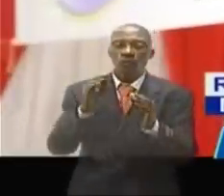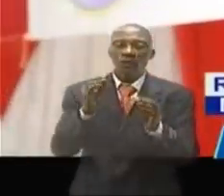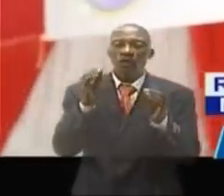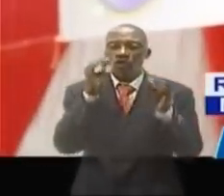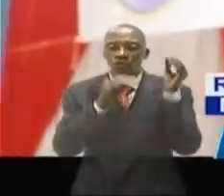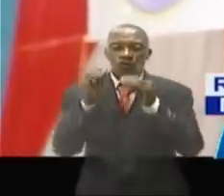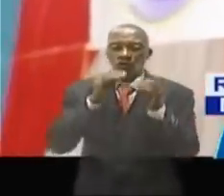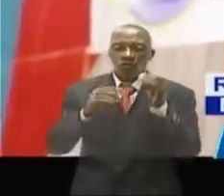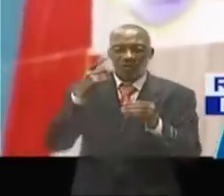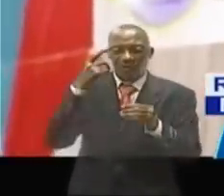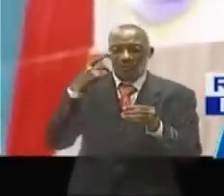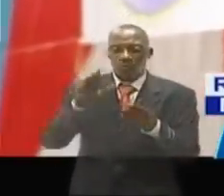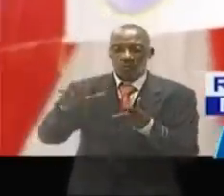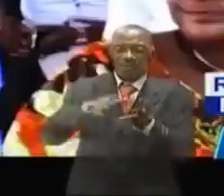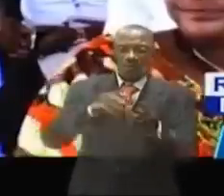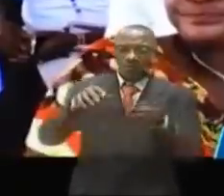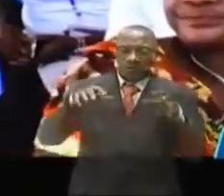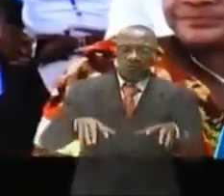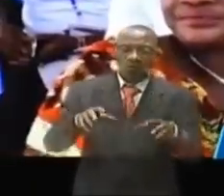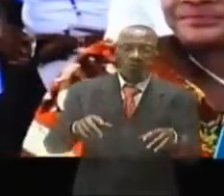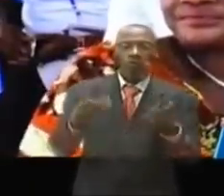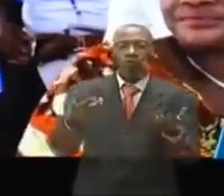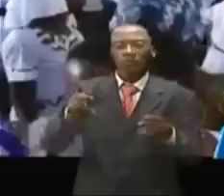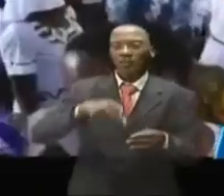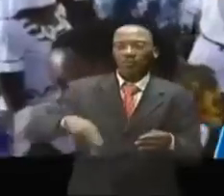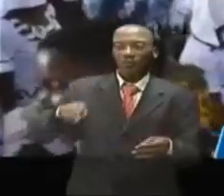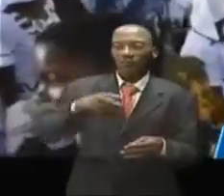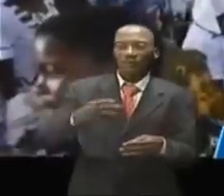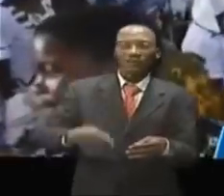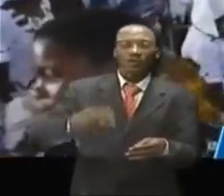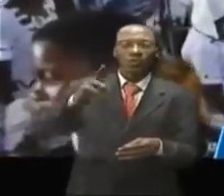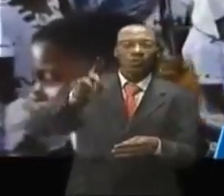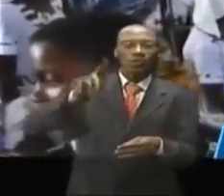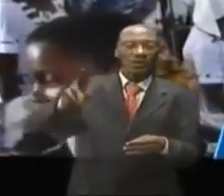actuel de l'émergence du Haut-Uele. Le tout se termine